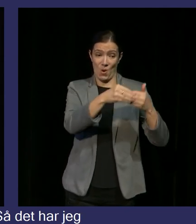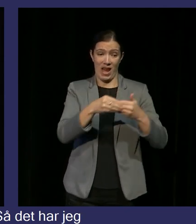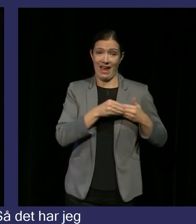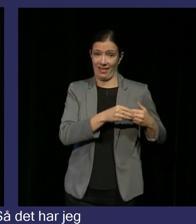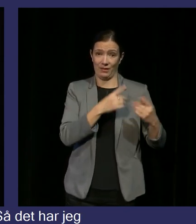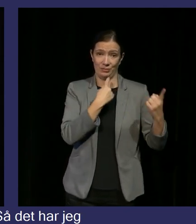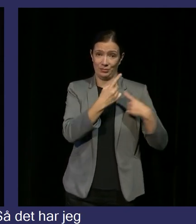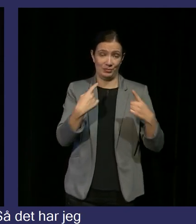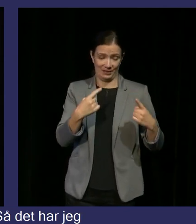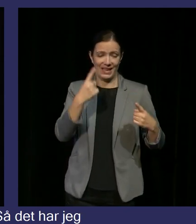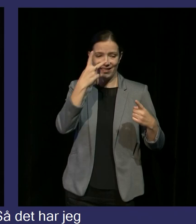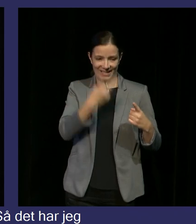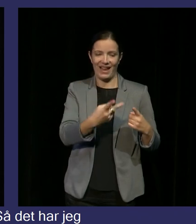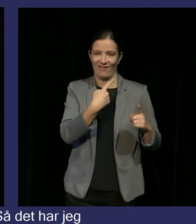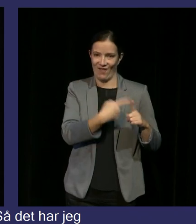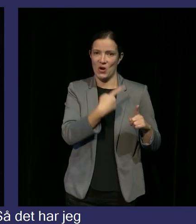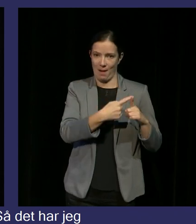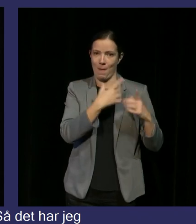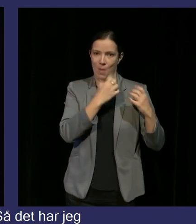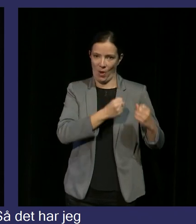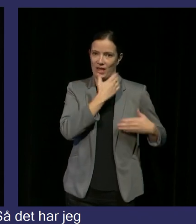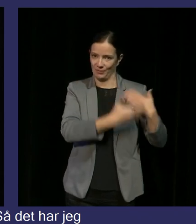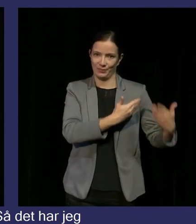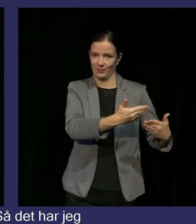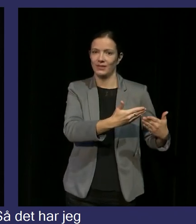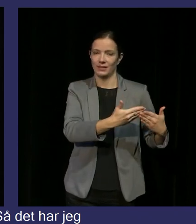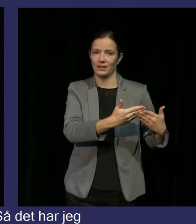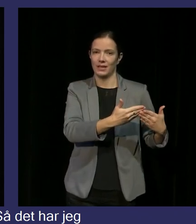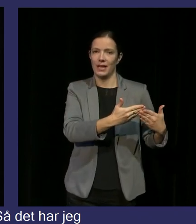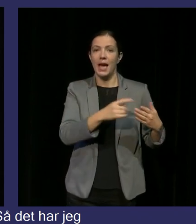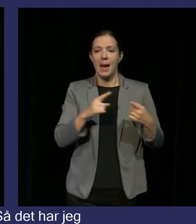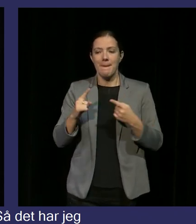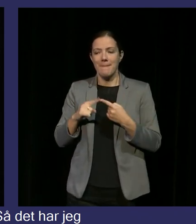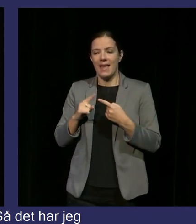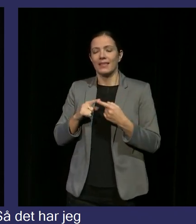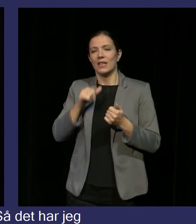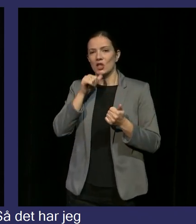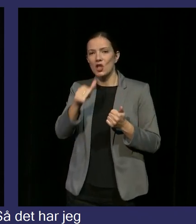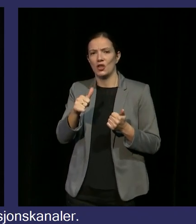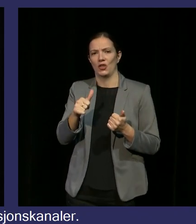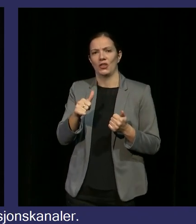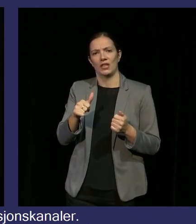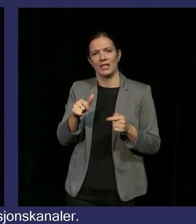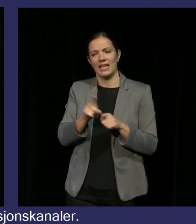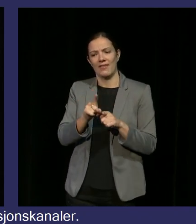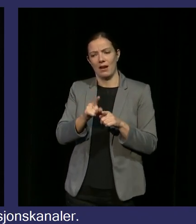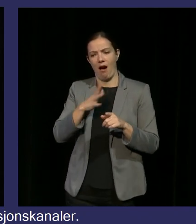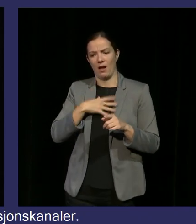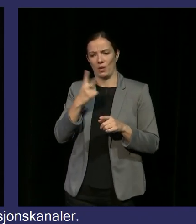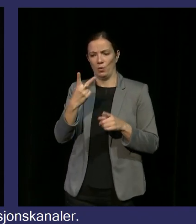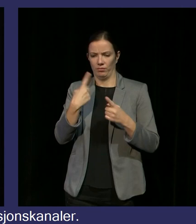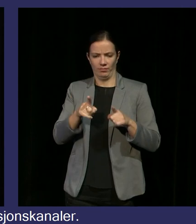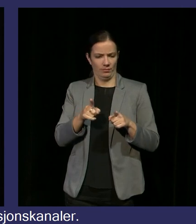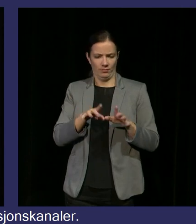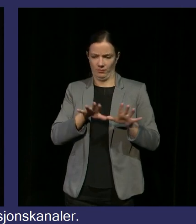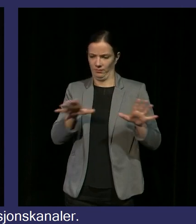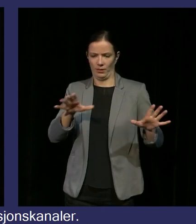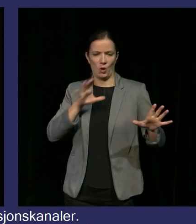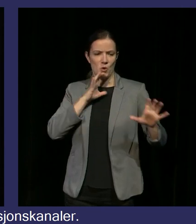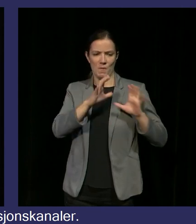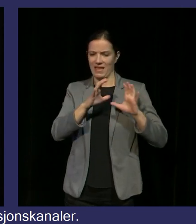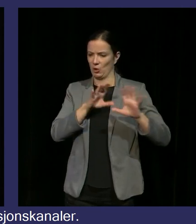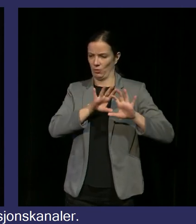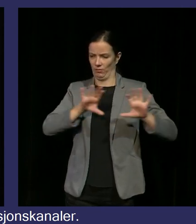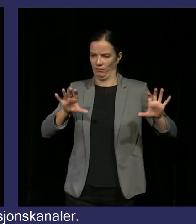ser opplagt fordelene ved det, så det har jeg lyst til å beholde. Men vi må ha på en måte to ulike kanaler, to ulike